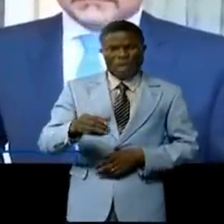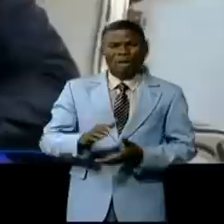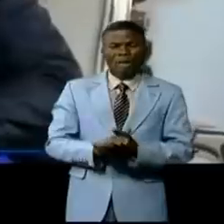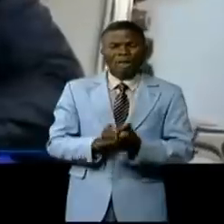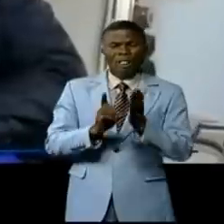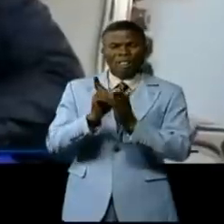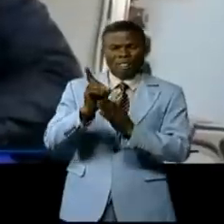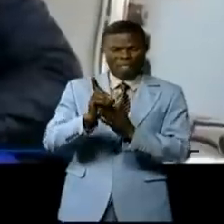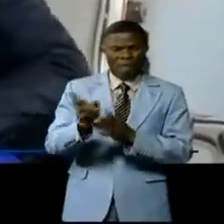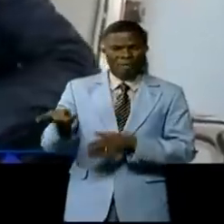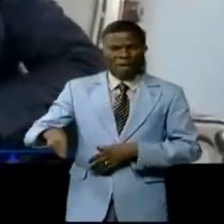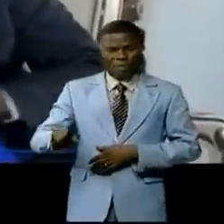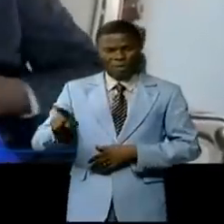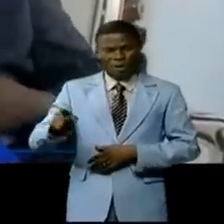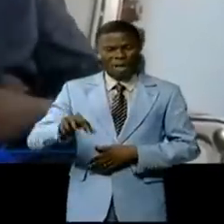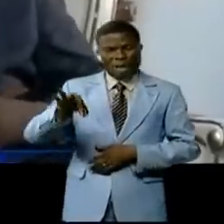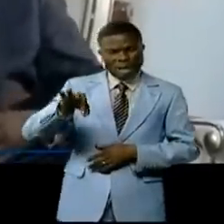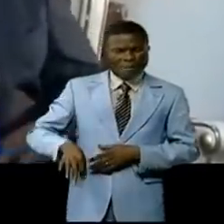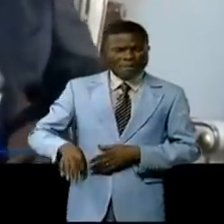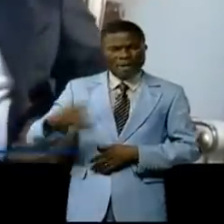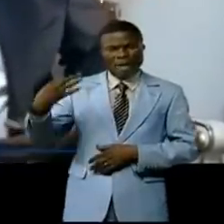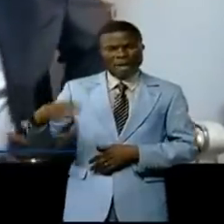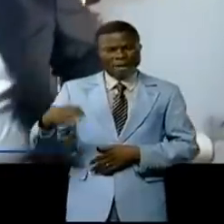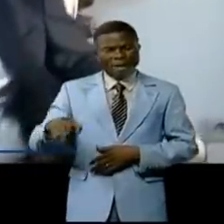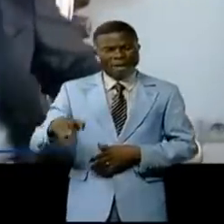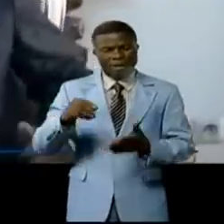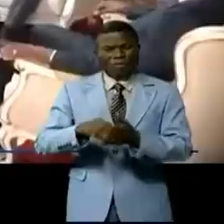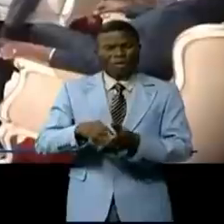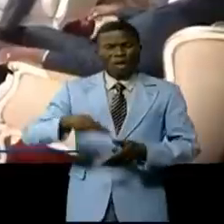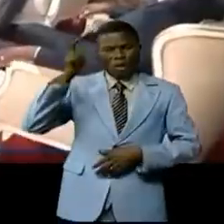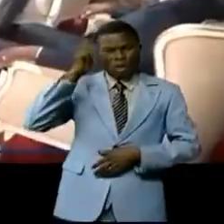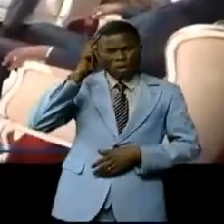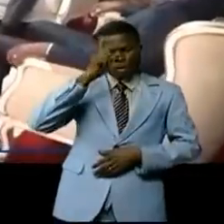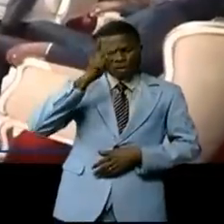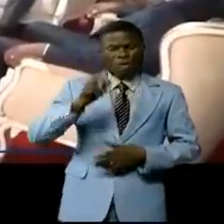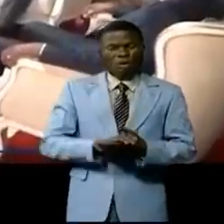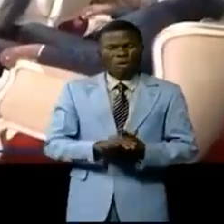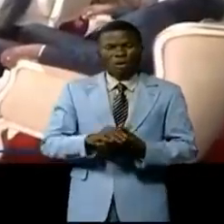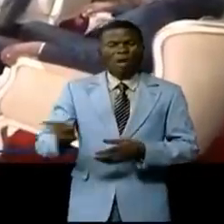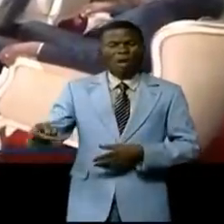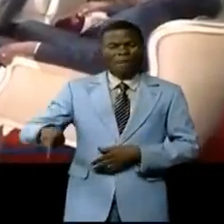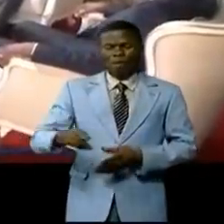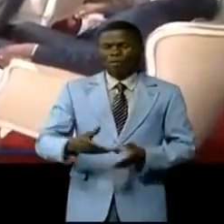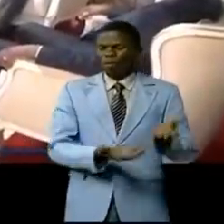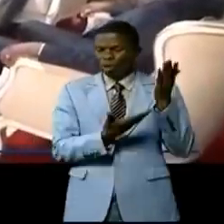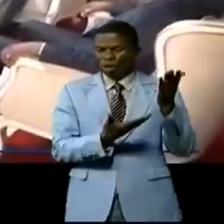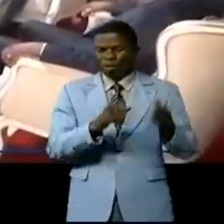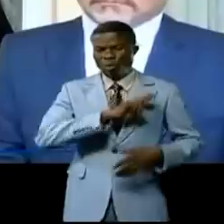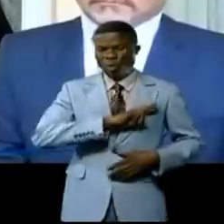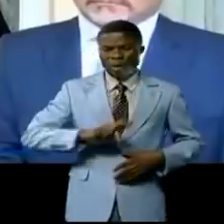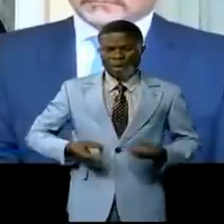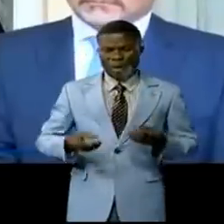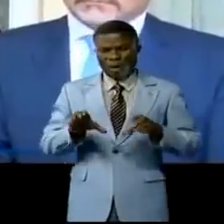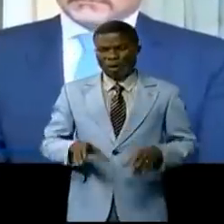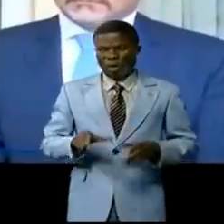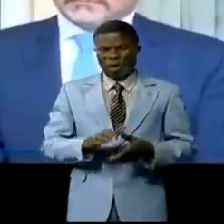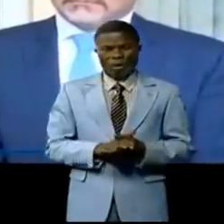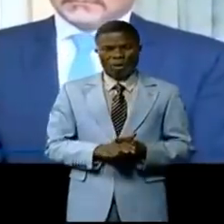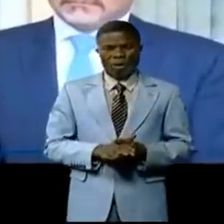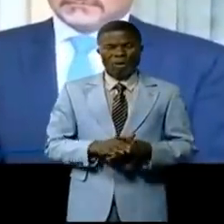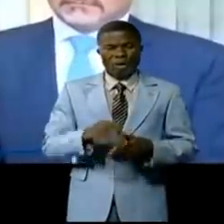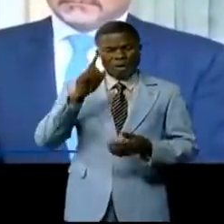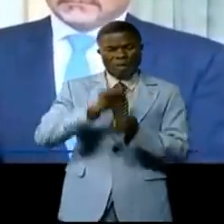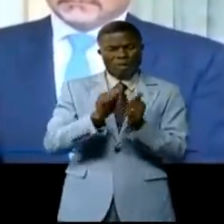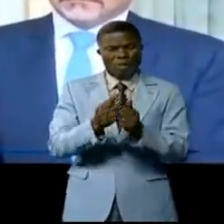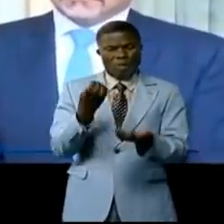et mon intérêt propre, l'intérêt de la France pour ce qui se passe au Katanga, qui est une part essentielle de la RDC, et donc un des poumons économiques du